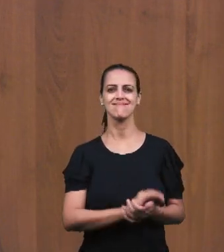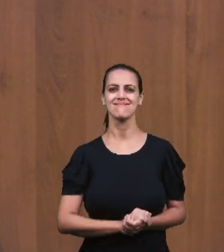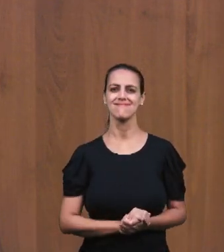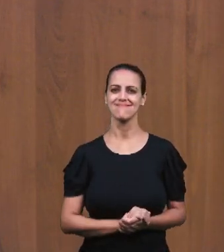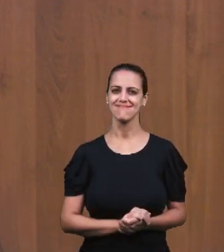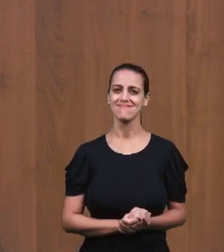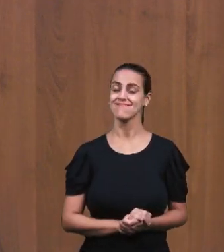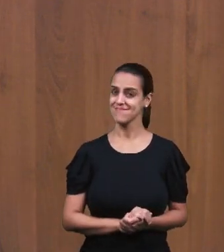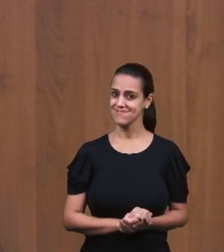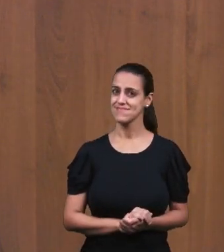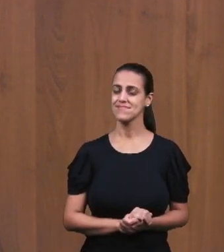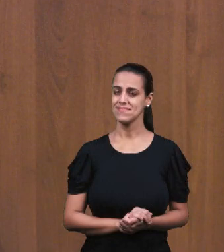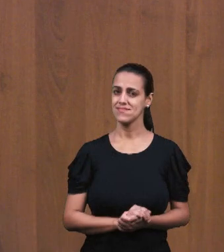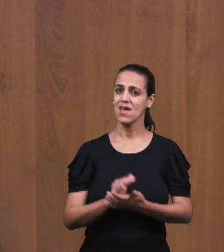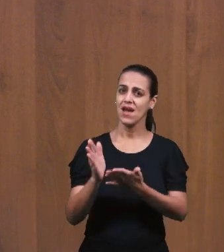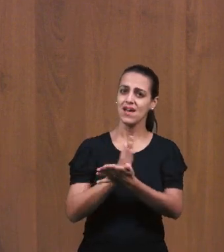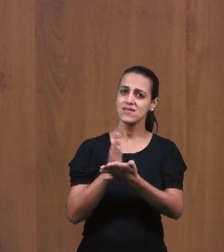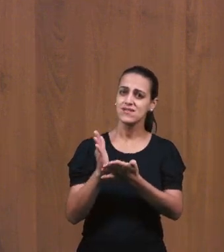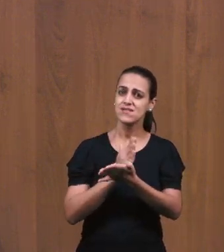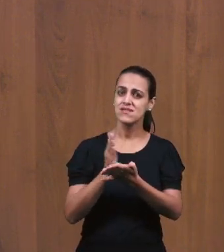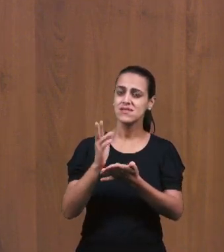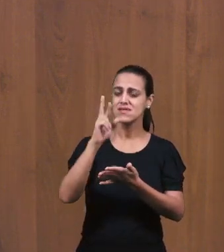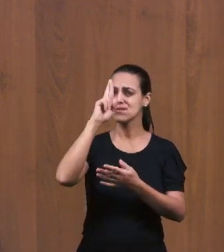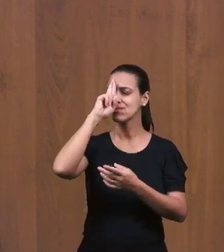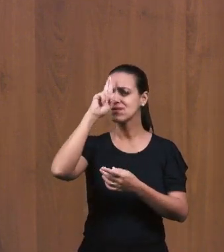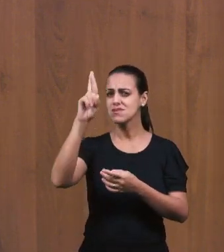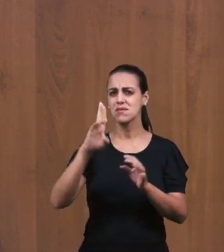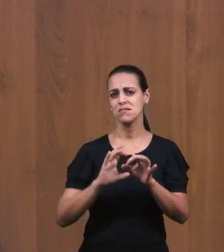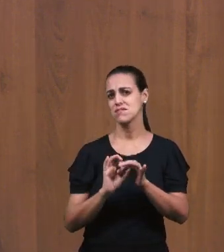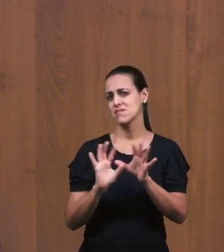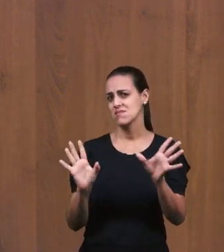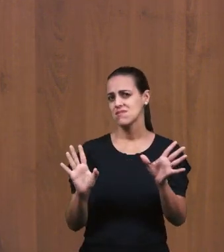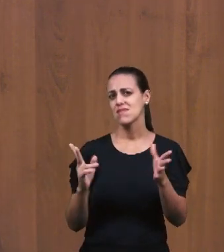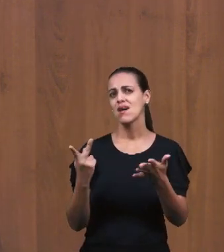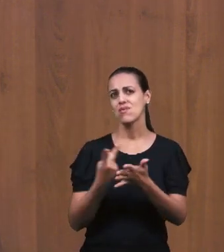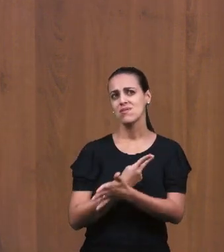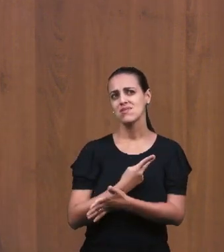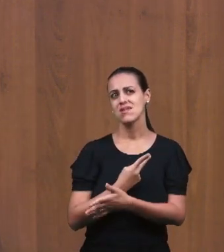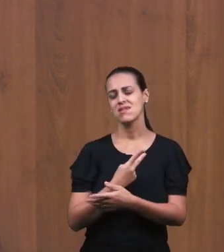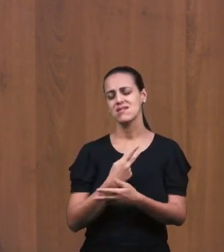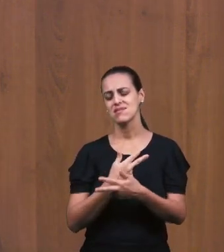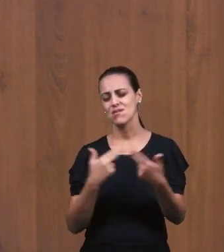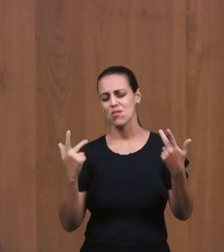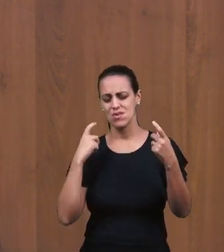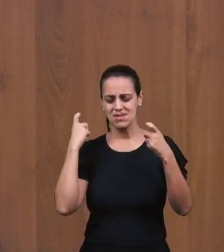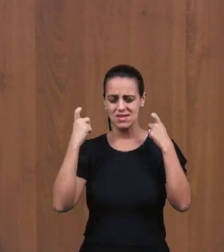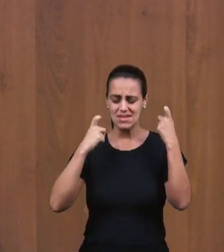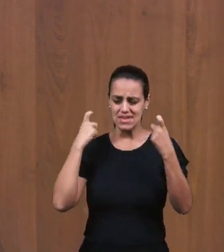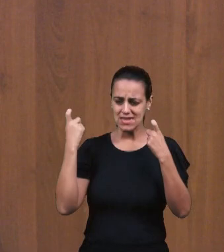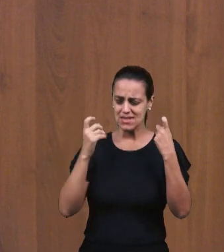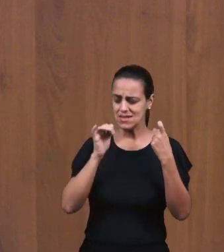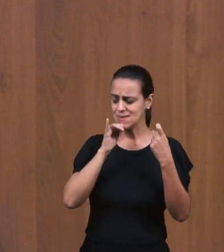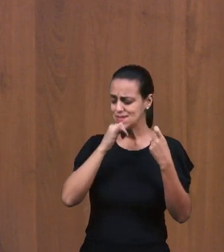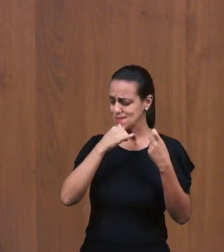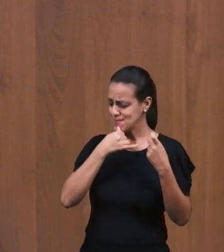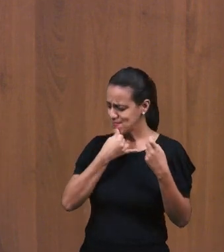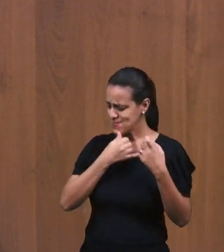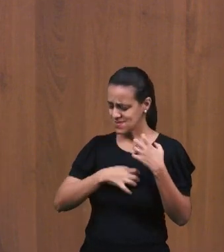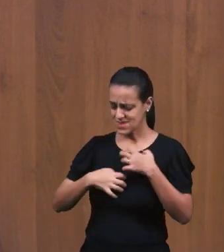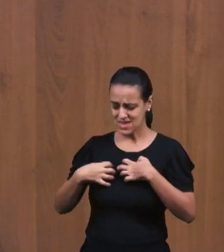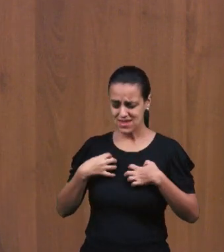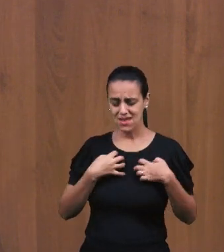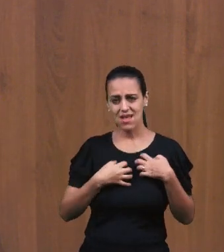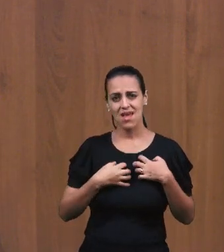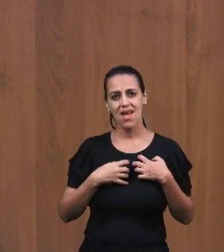bien aimés, des fois, le Seigneur permet qu'il se passe des choses qui nous préoccupent, qui nous attristent. Ce sont